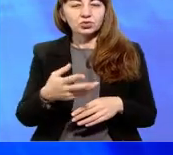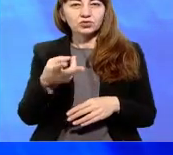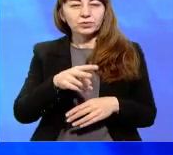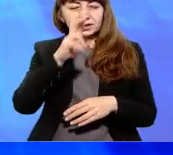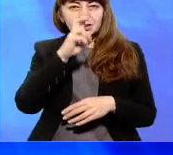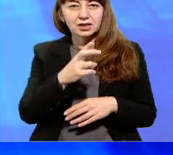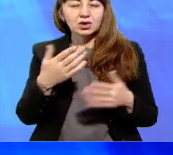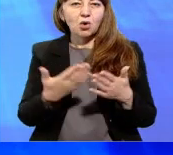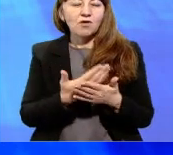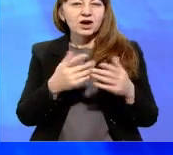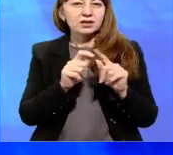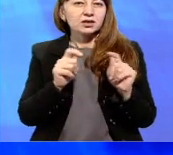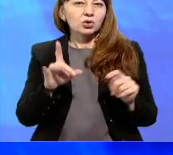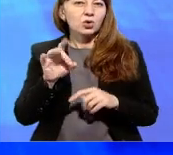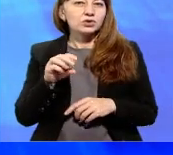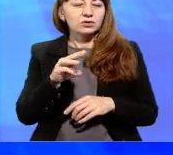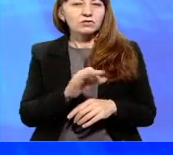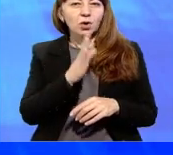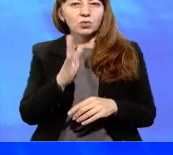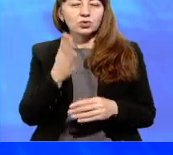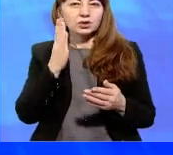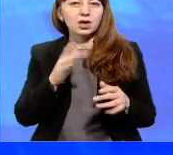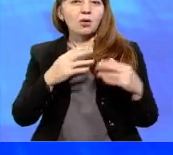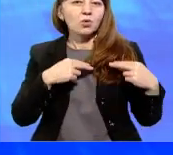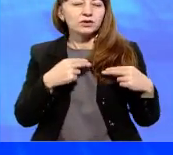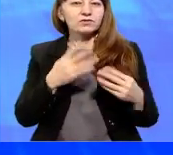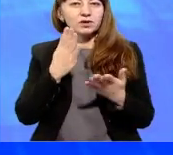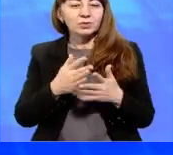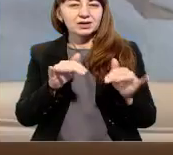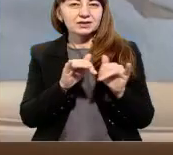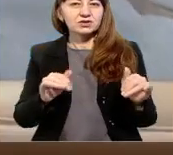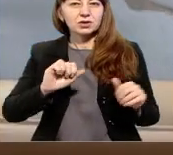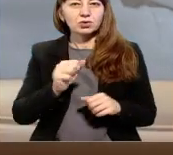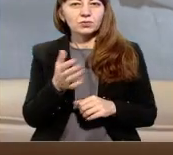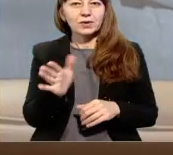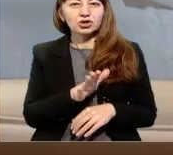салаларындағы ынтымақтастықты дамыту бағытында жұмыс істейтін болады.